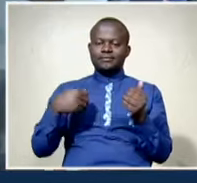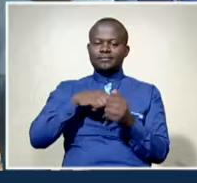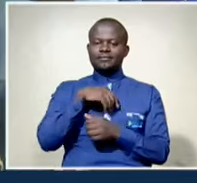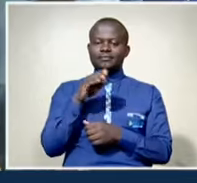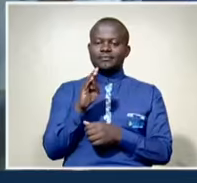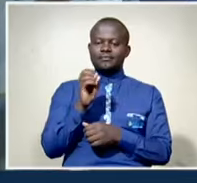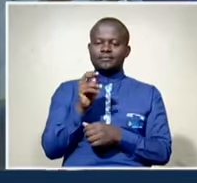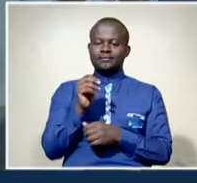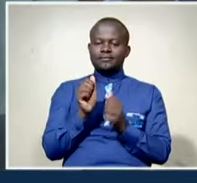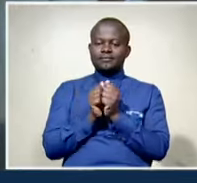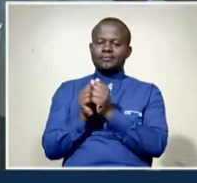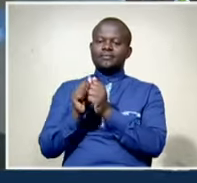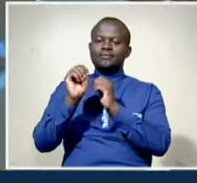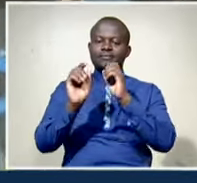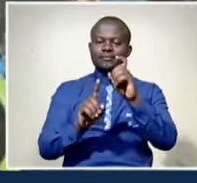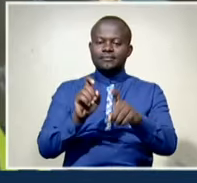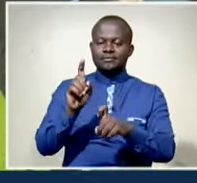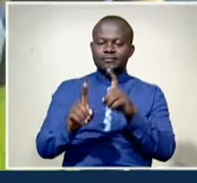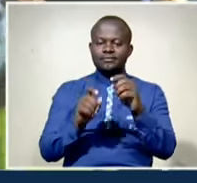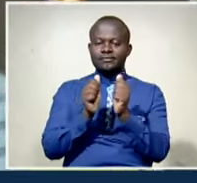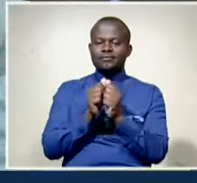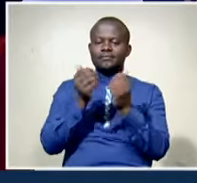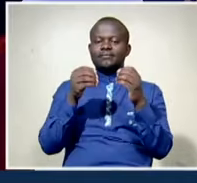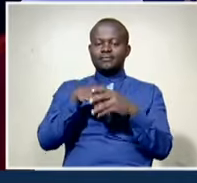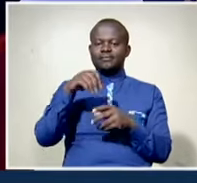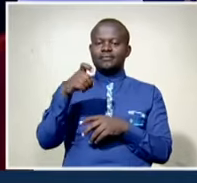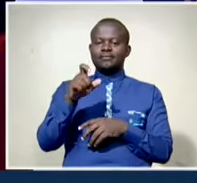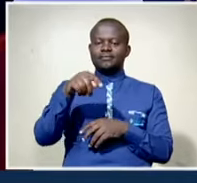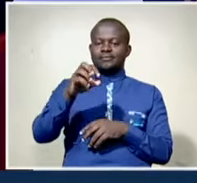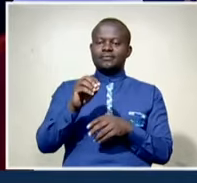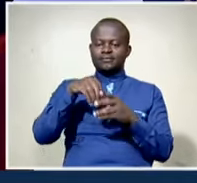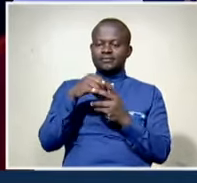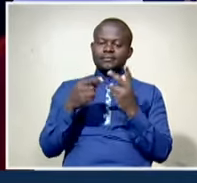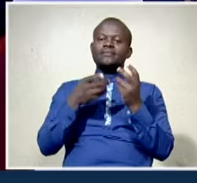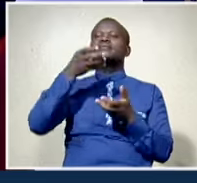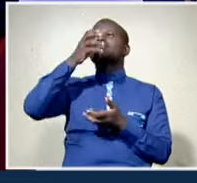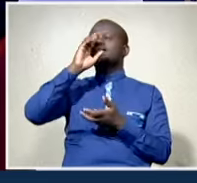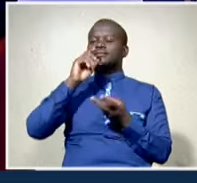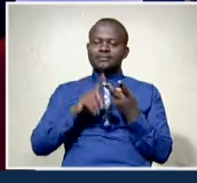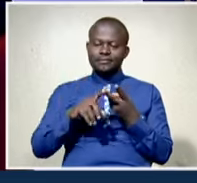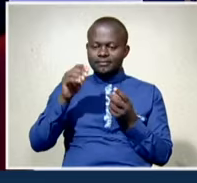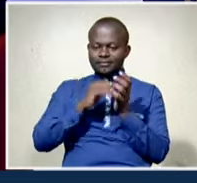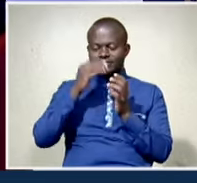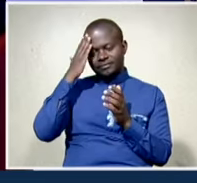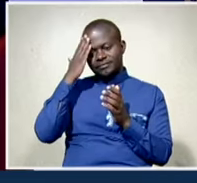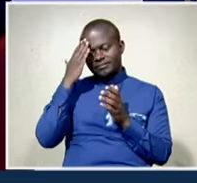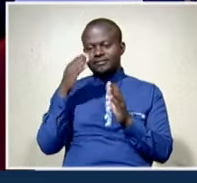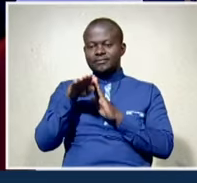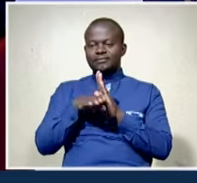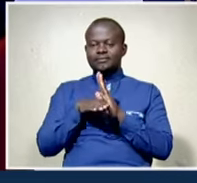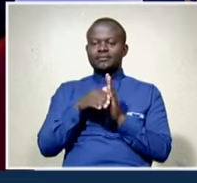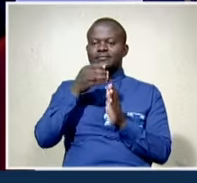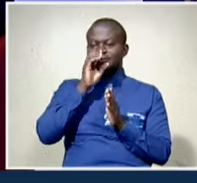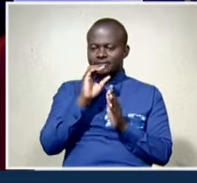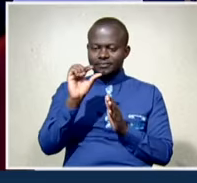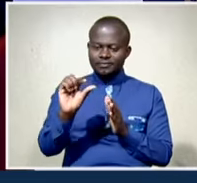yego wenda nakubaza naho ngaho muri expo haba harimo n'ibintu byo kunywa kandi urabizi hari gahunda ya kunywa